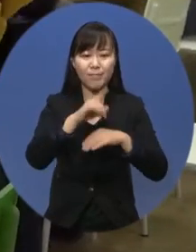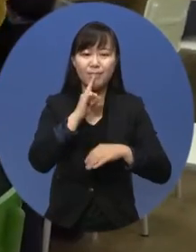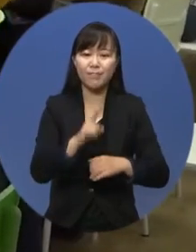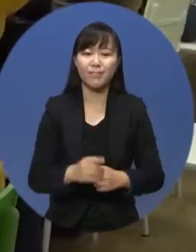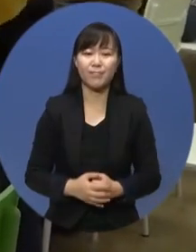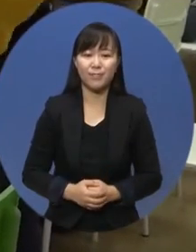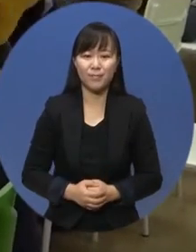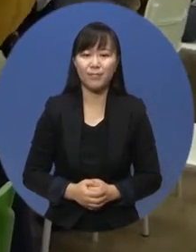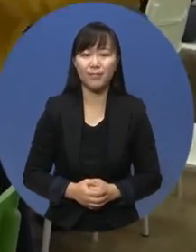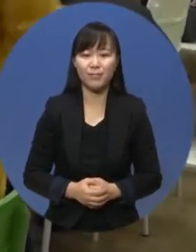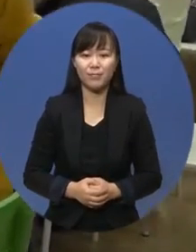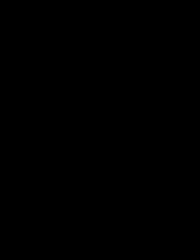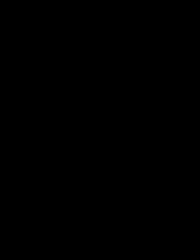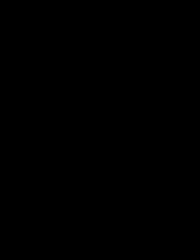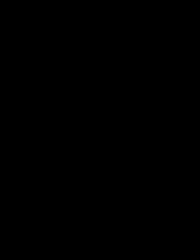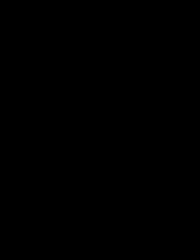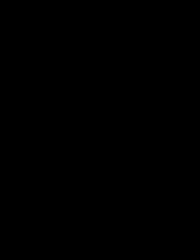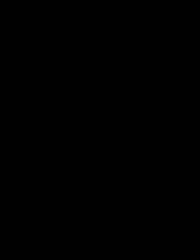입니다